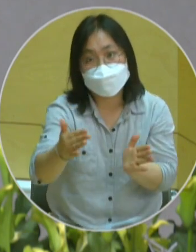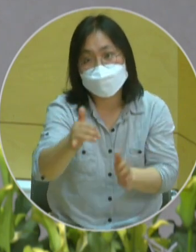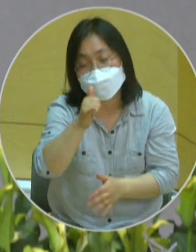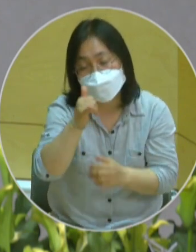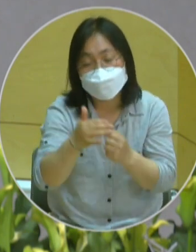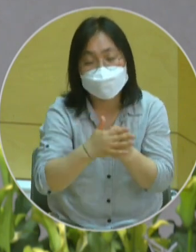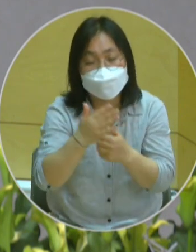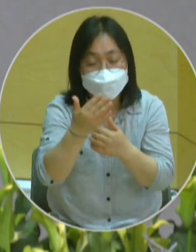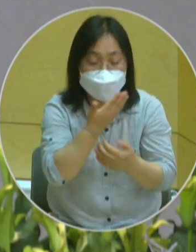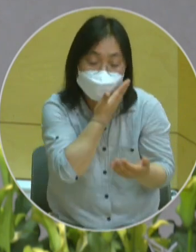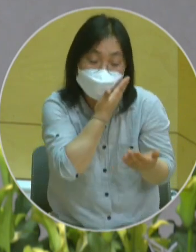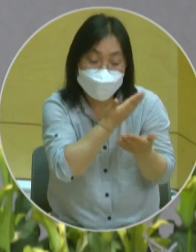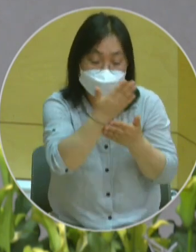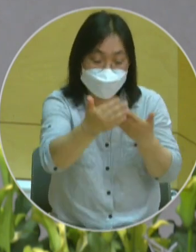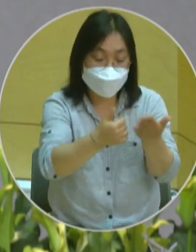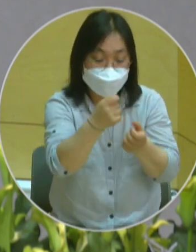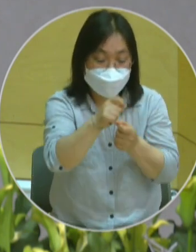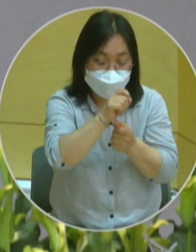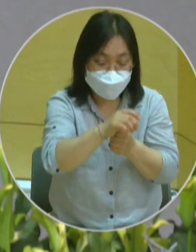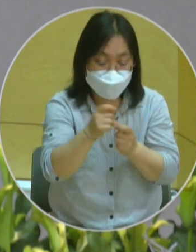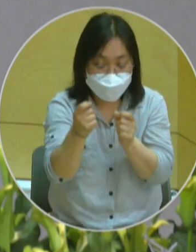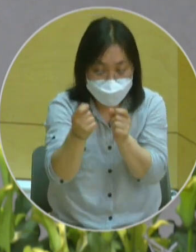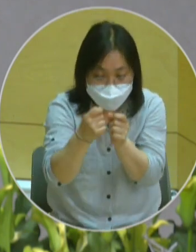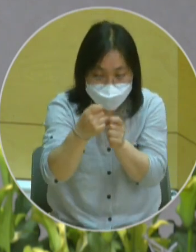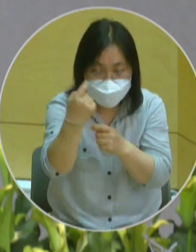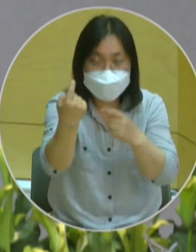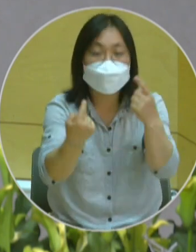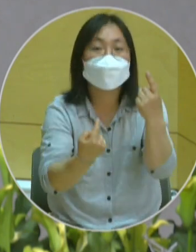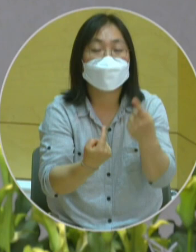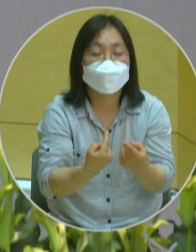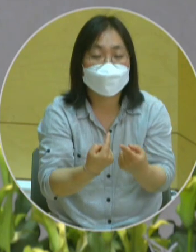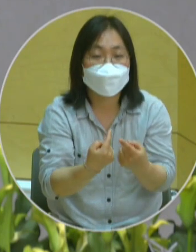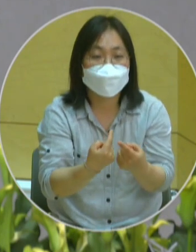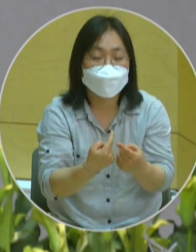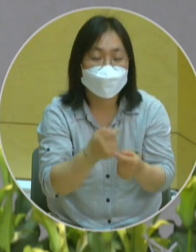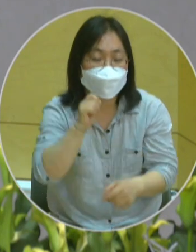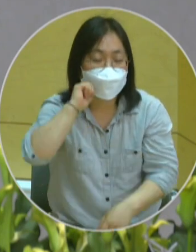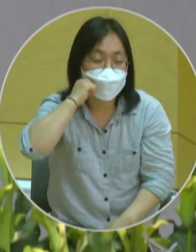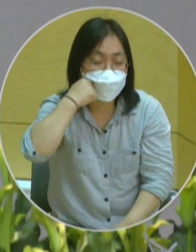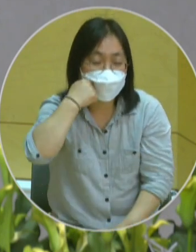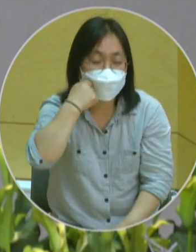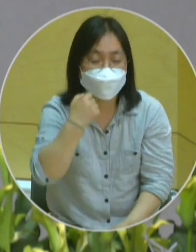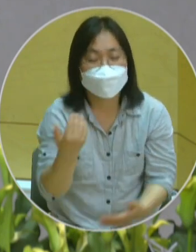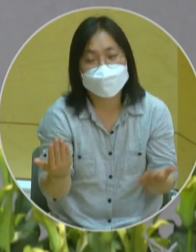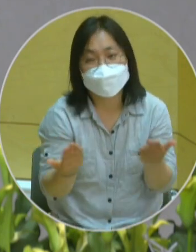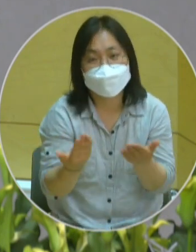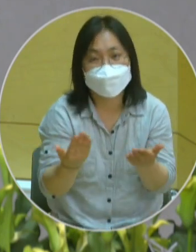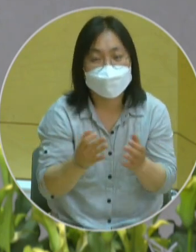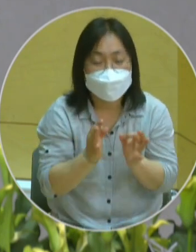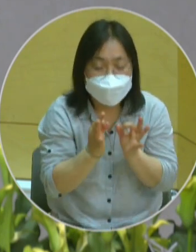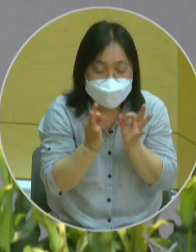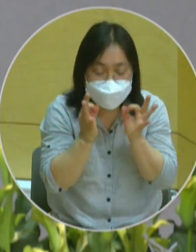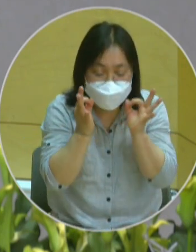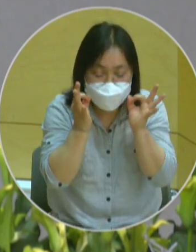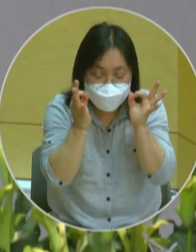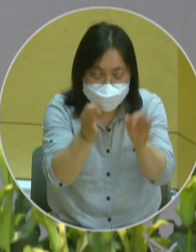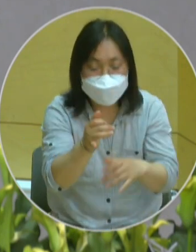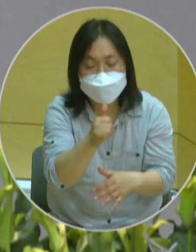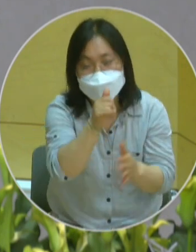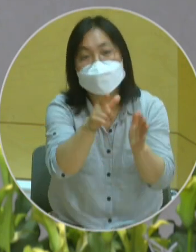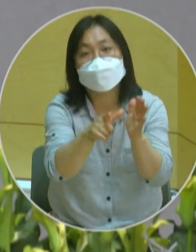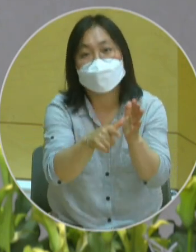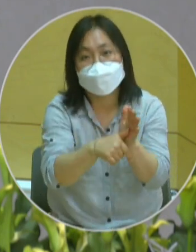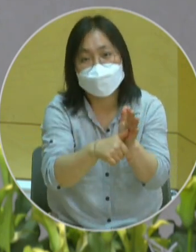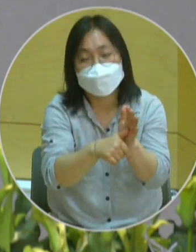존귀하신 하나님 앞에 더 가까이 나간다는 것은 사실 상당히 어려운 일인데, 절박함과 절실함이